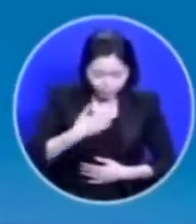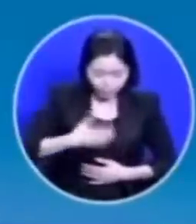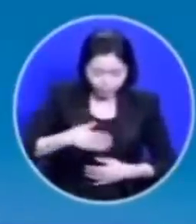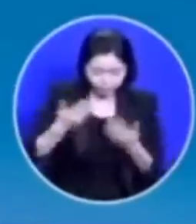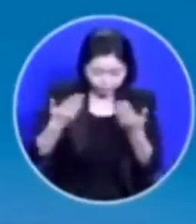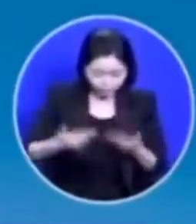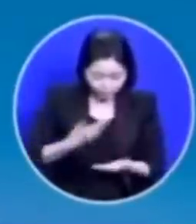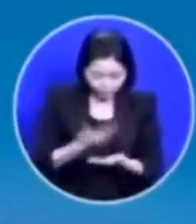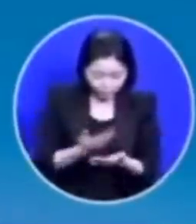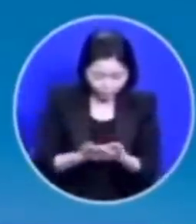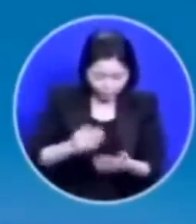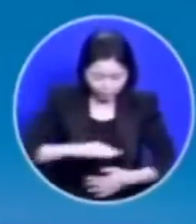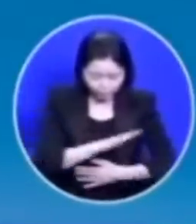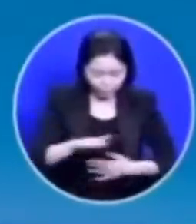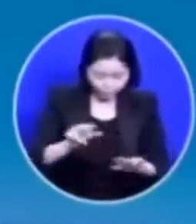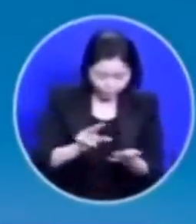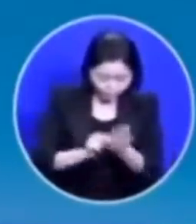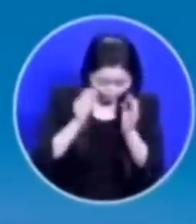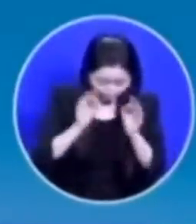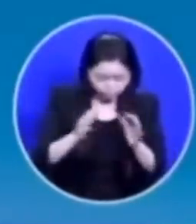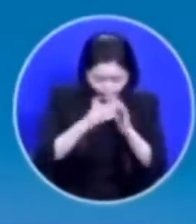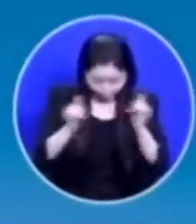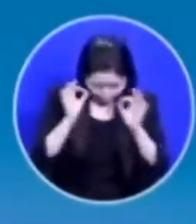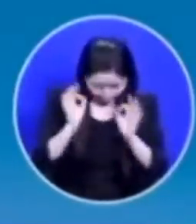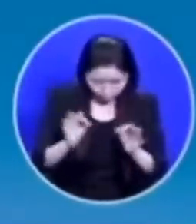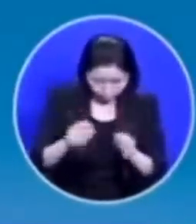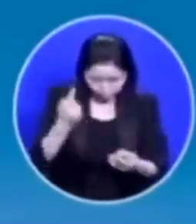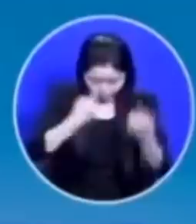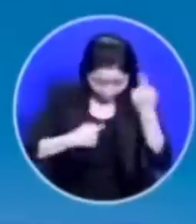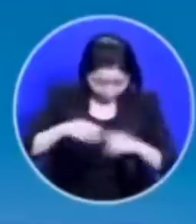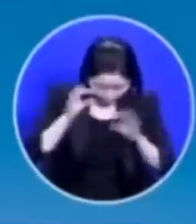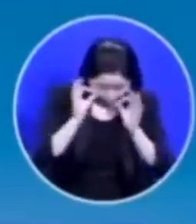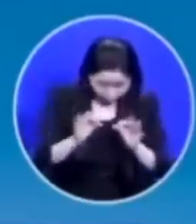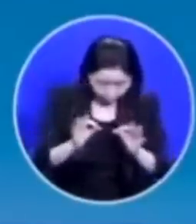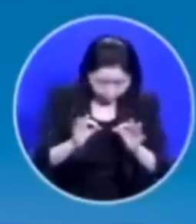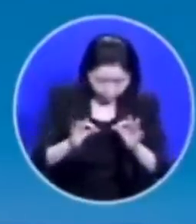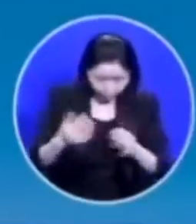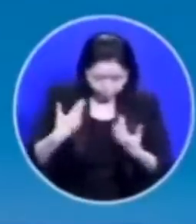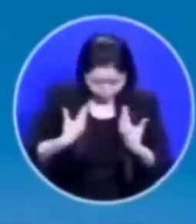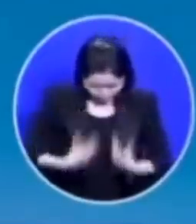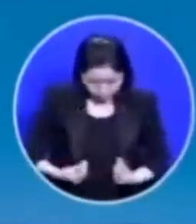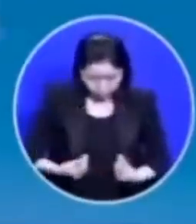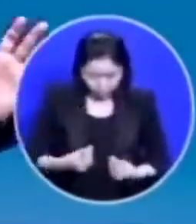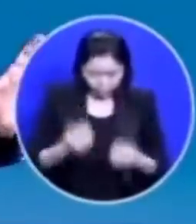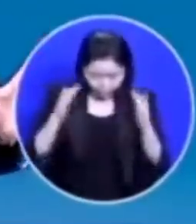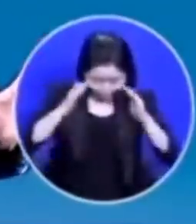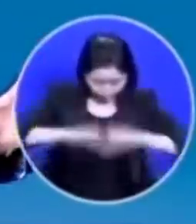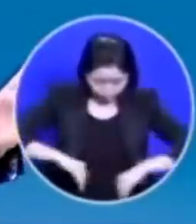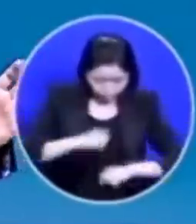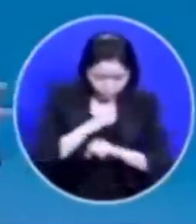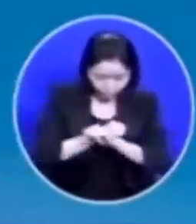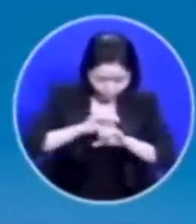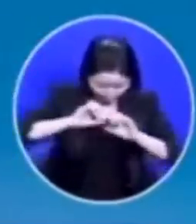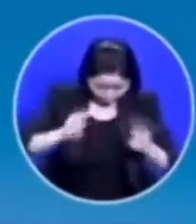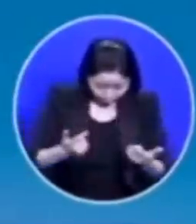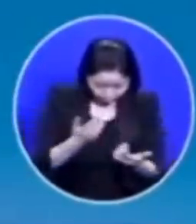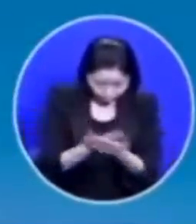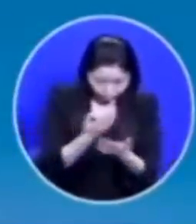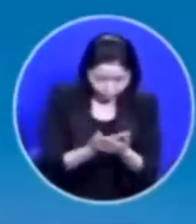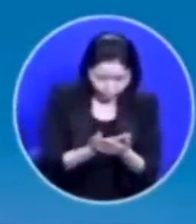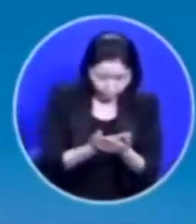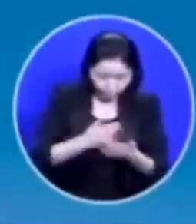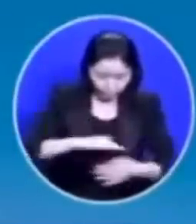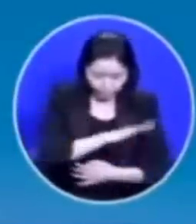우리가 문제를 보고 사람을 보고 상처를 보고 절망하고 물러지지 않게 해 주옵소서